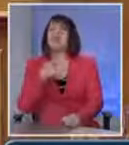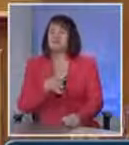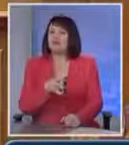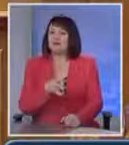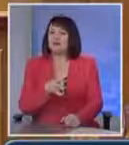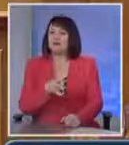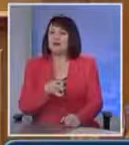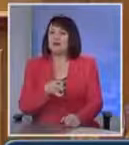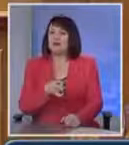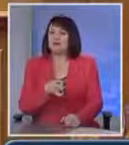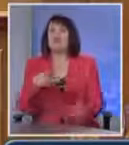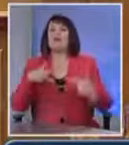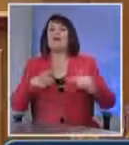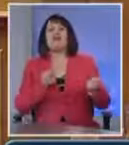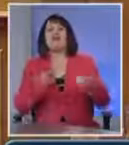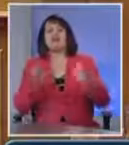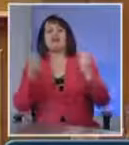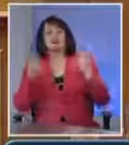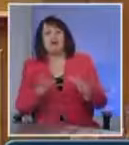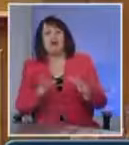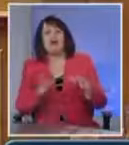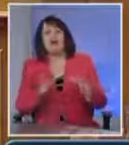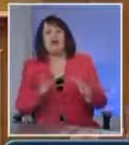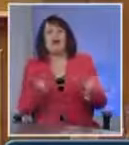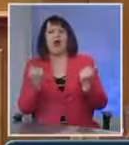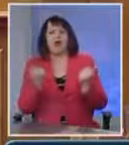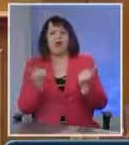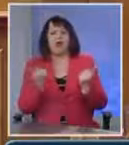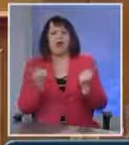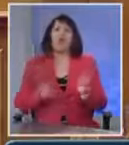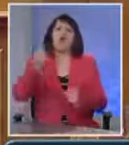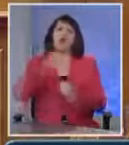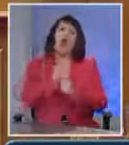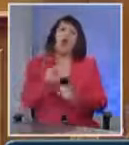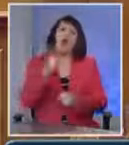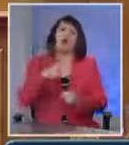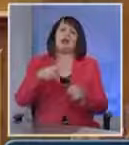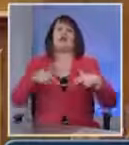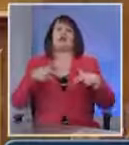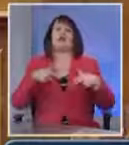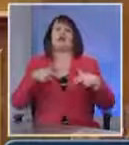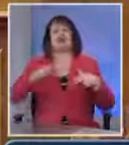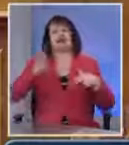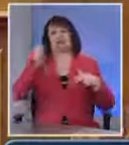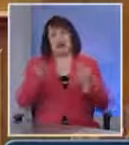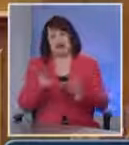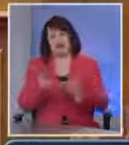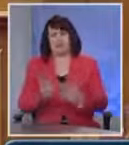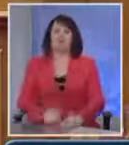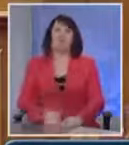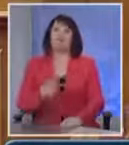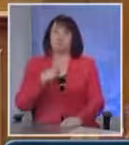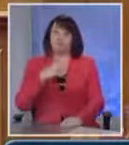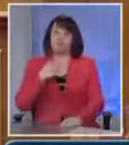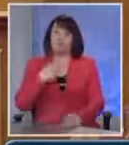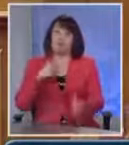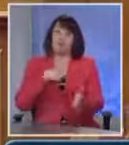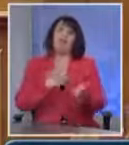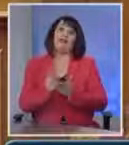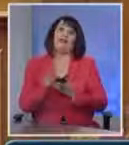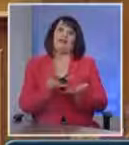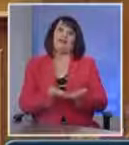Και προτιμάτε την ακυβερνησία από μια κυβέρνηση των αντιπάλων σας. Βέβαια, για να είμαστε δίκαιοι, δεν είστε οι πρώτοι